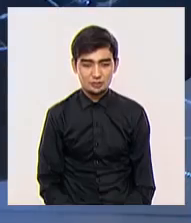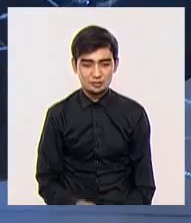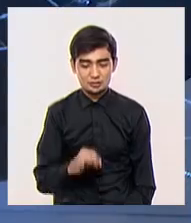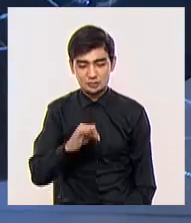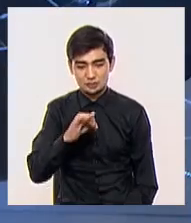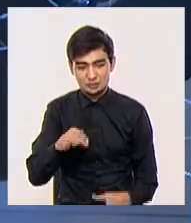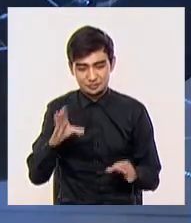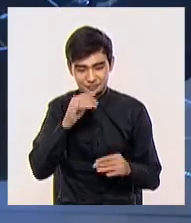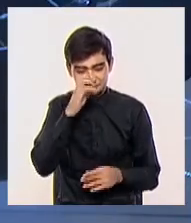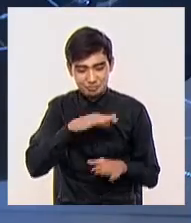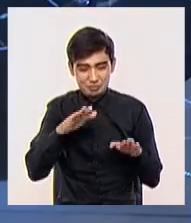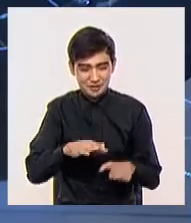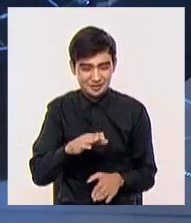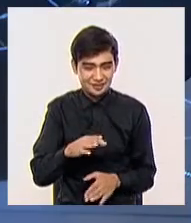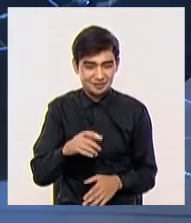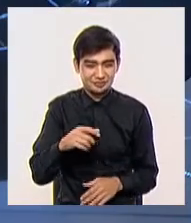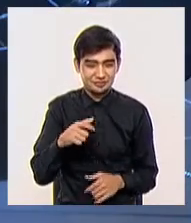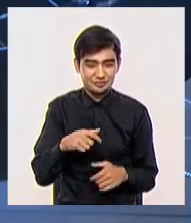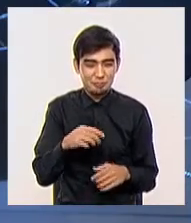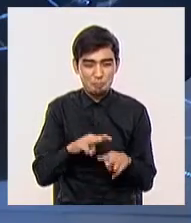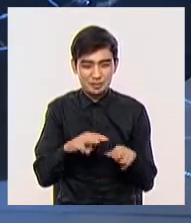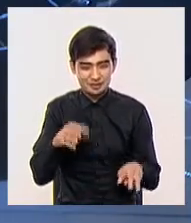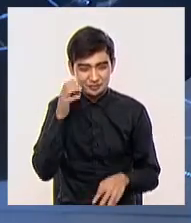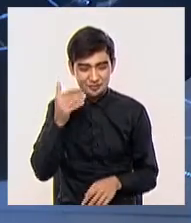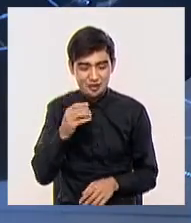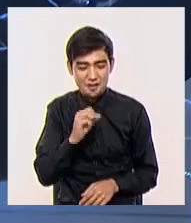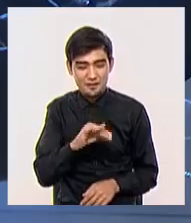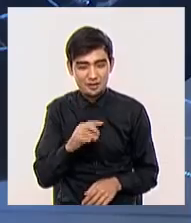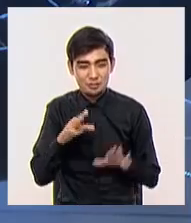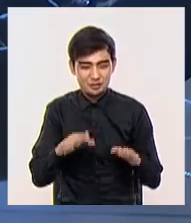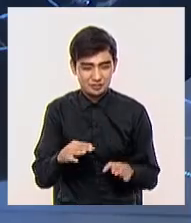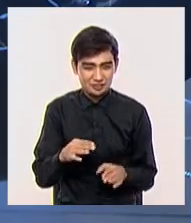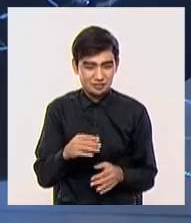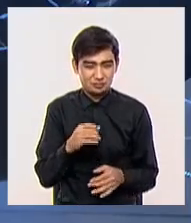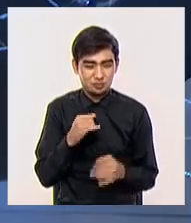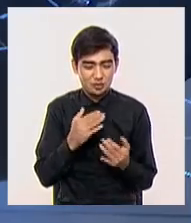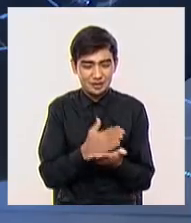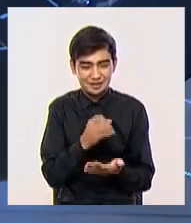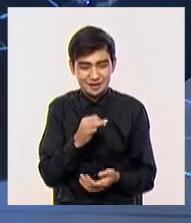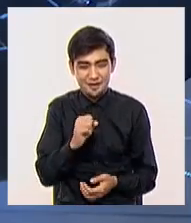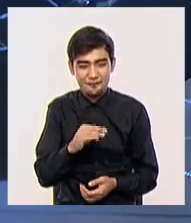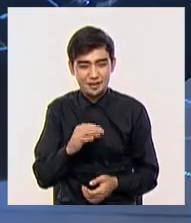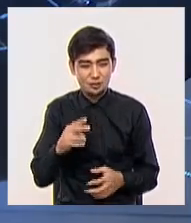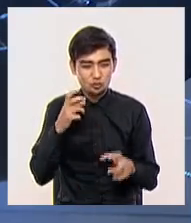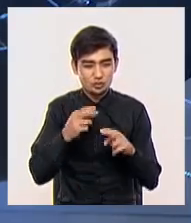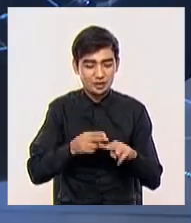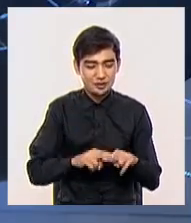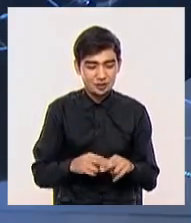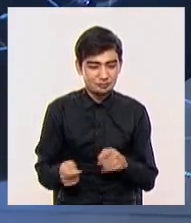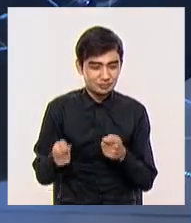Ал еліміздің білім және ғылым министрлігі Ауғанстандағы тұрақсыздыққа байланысты Қазақстанда оқитын ауған студенттерін әкелу